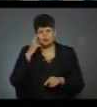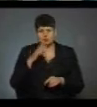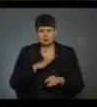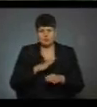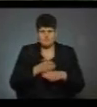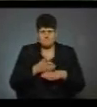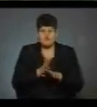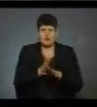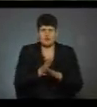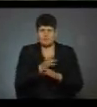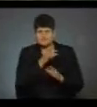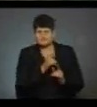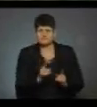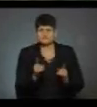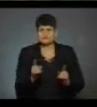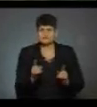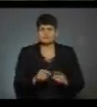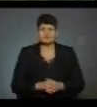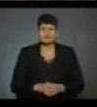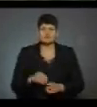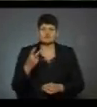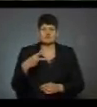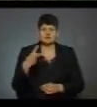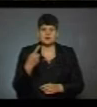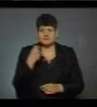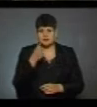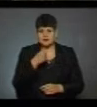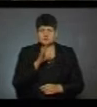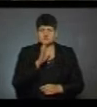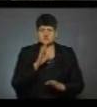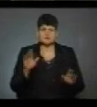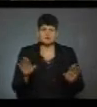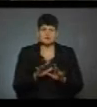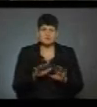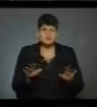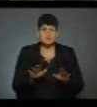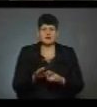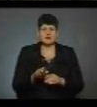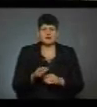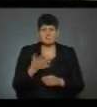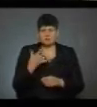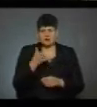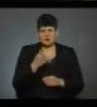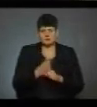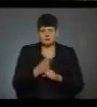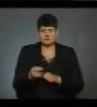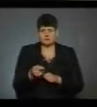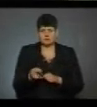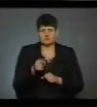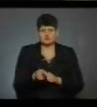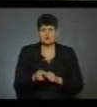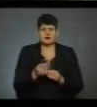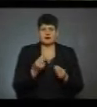хребет. Ірина Козловець, 21 рік у військовому оркестрі. І майже 5 з них у Тернопільському. Тут жінка грає на